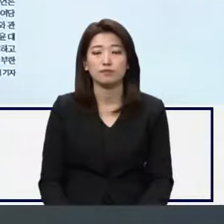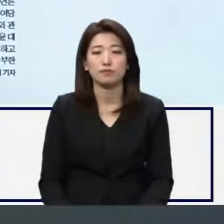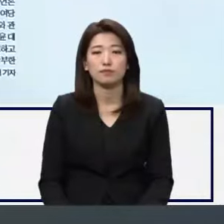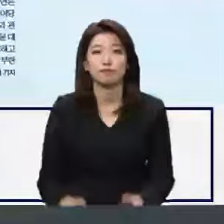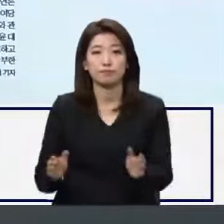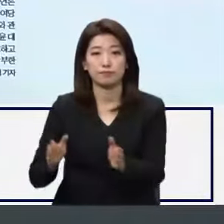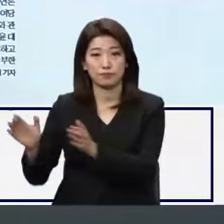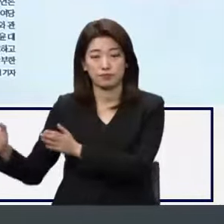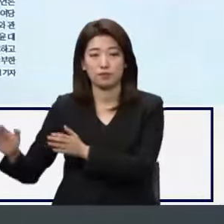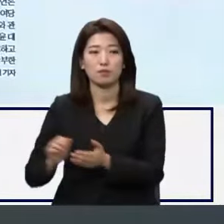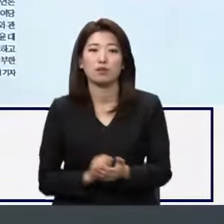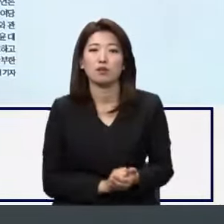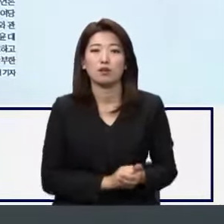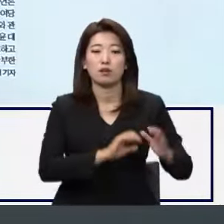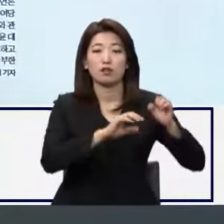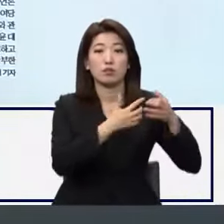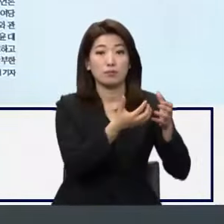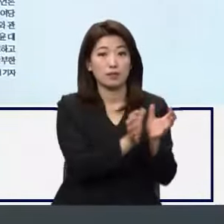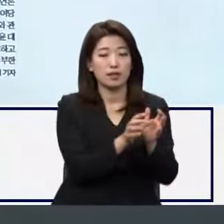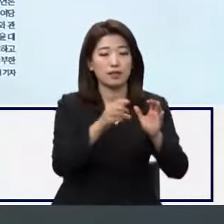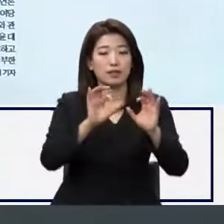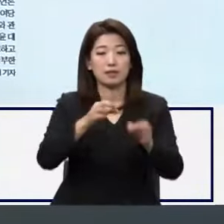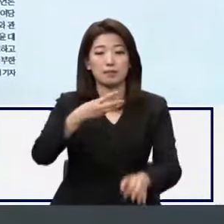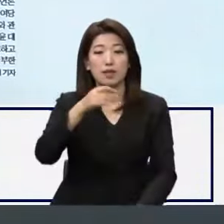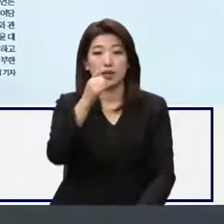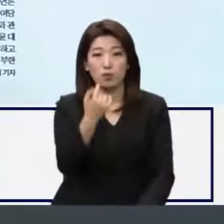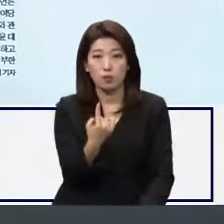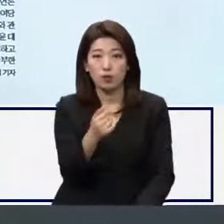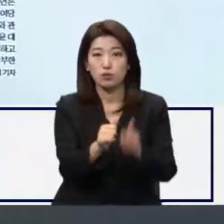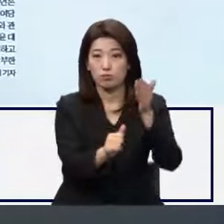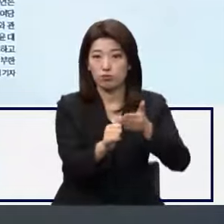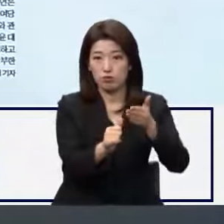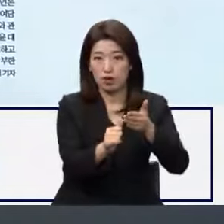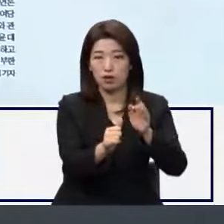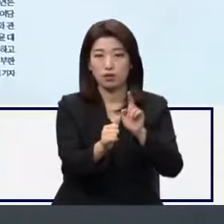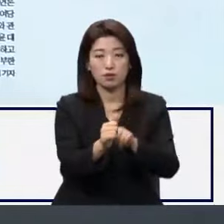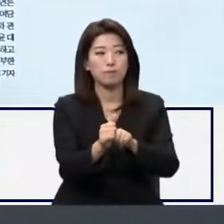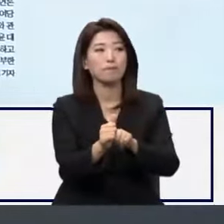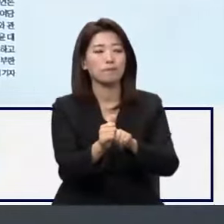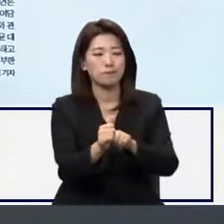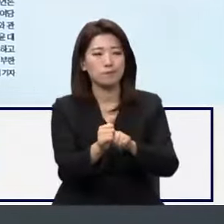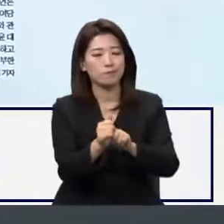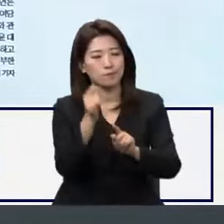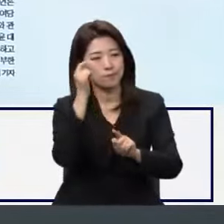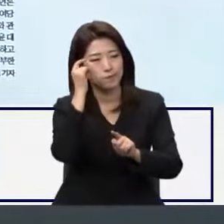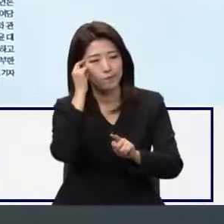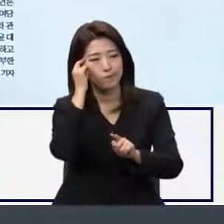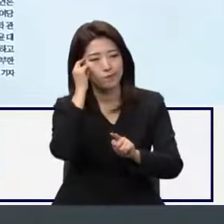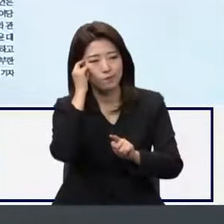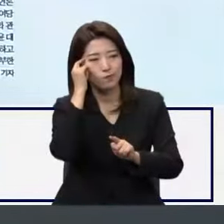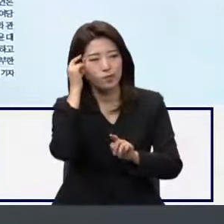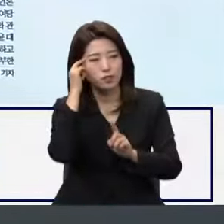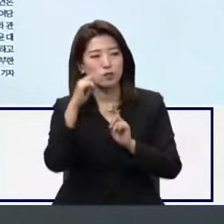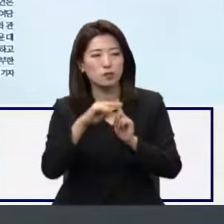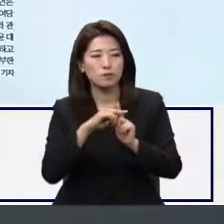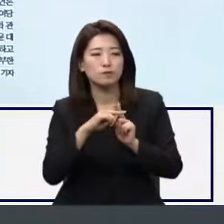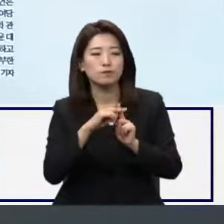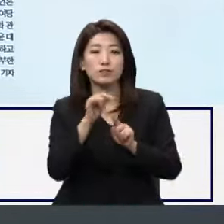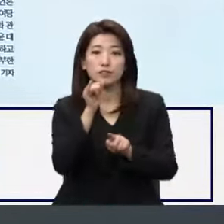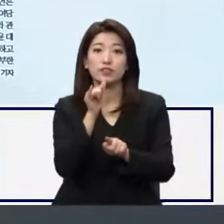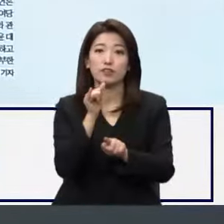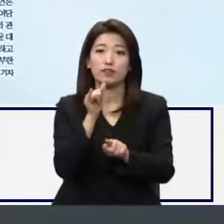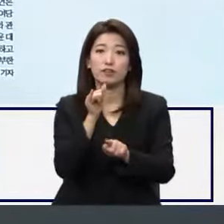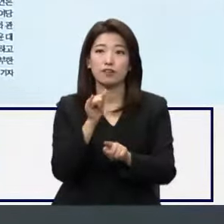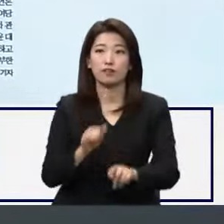했죠 그리고 김태호 의원도 수락하는 쪽으로 간 무게를 두고 있다라는 내용도 제가 같이 봤습니다 사실 김태우 의원 근데 요번에는